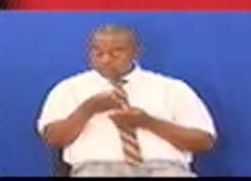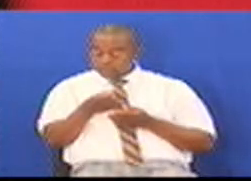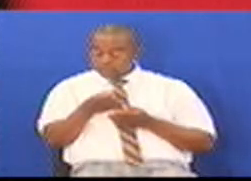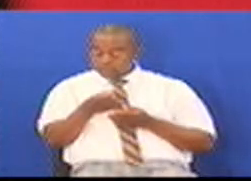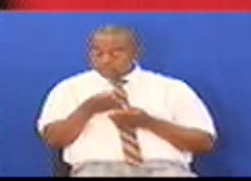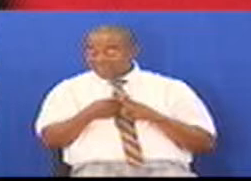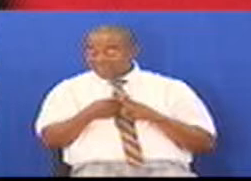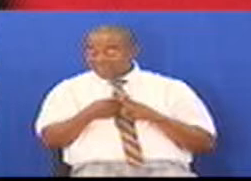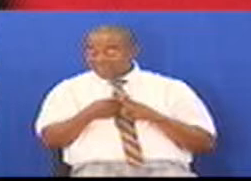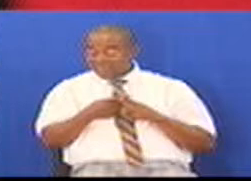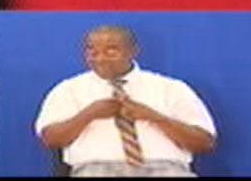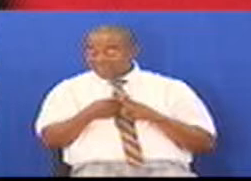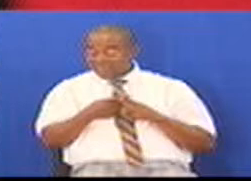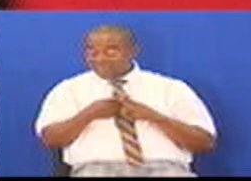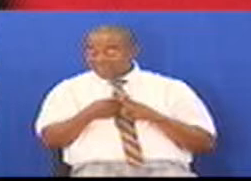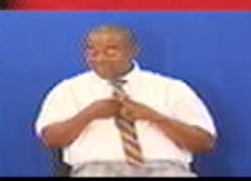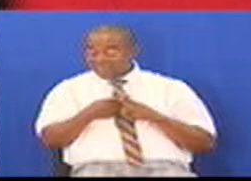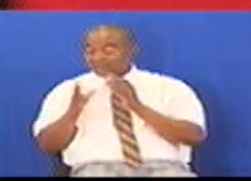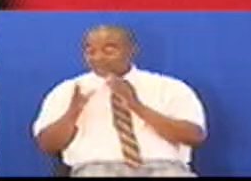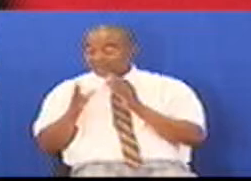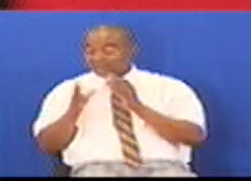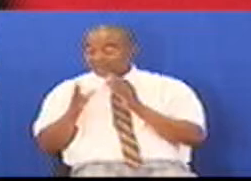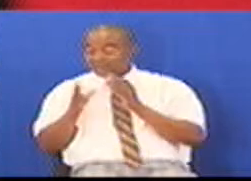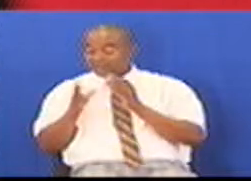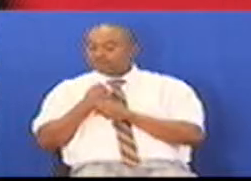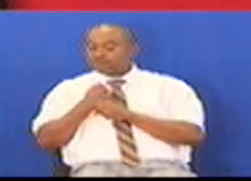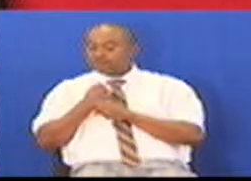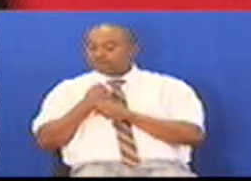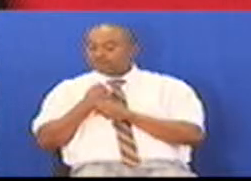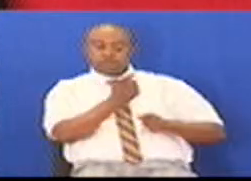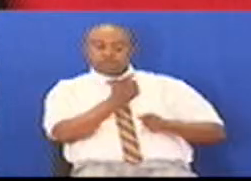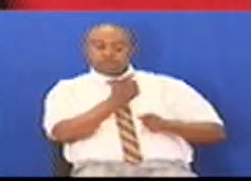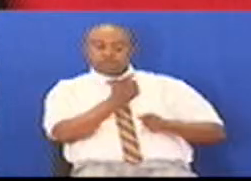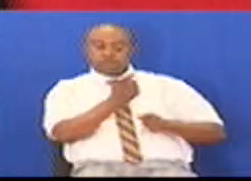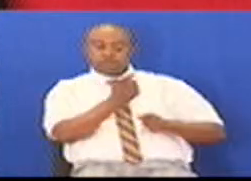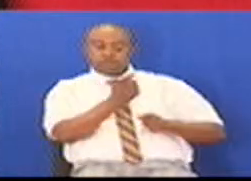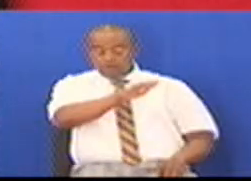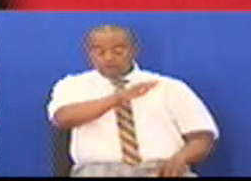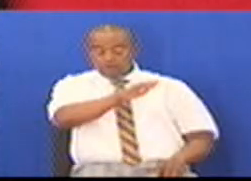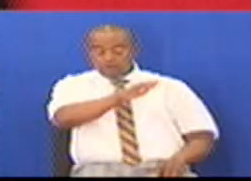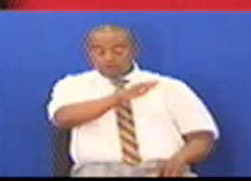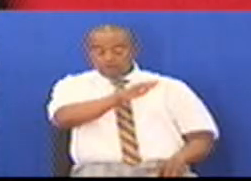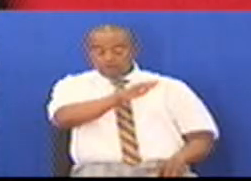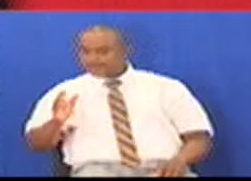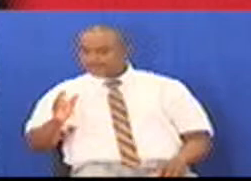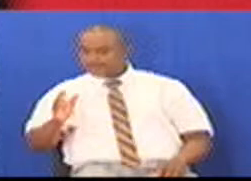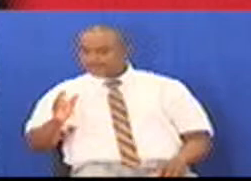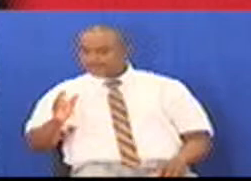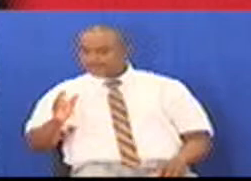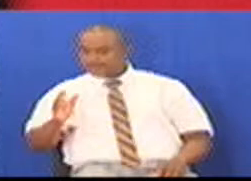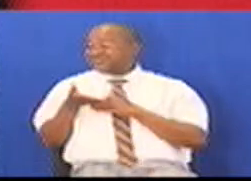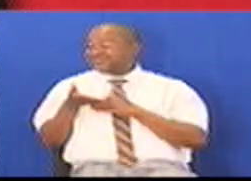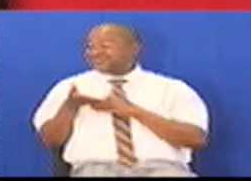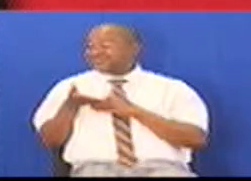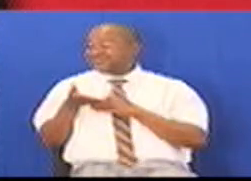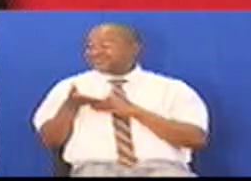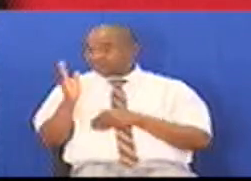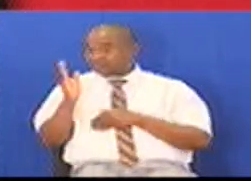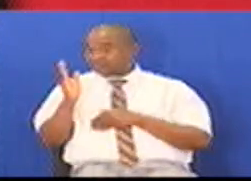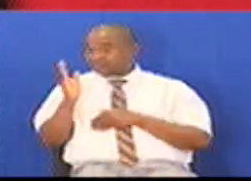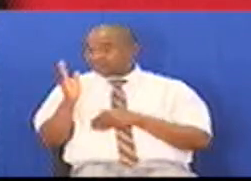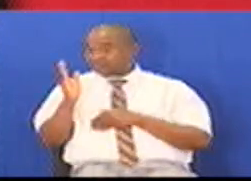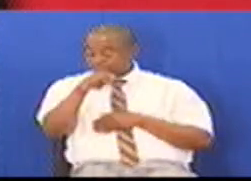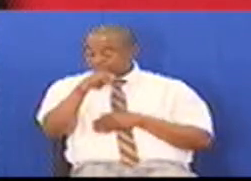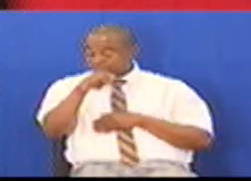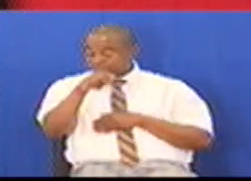148, Mheshimiwa Spika, serikali kwa kufanya mabadiliko katika eneo hili kwa sababu haikufanya mabadiliko katika eneo hili kwa